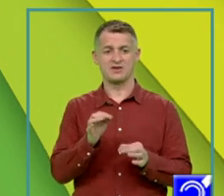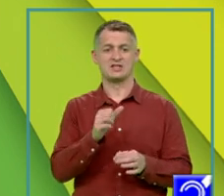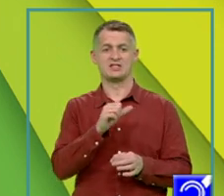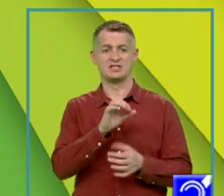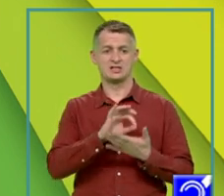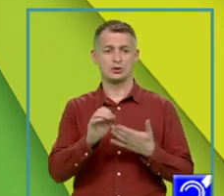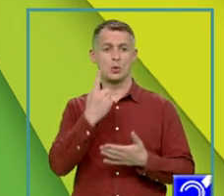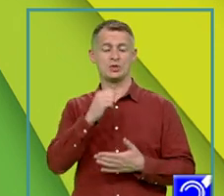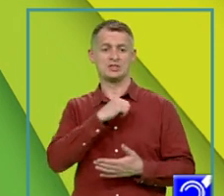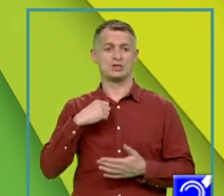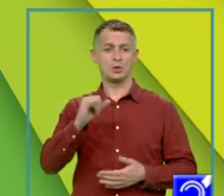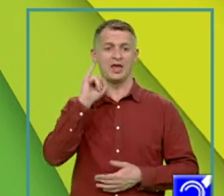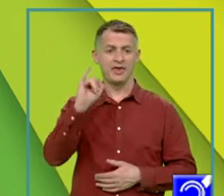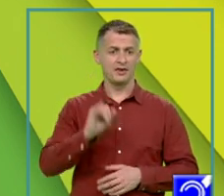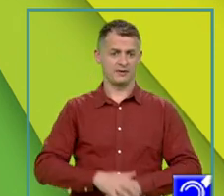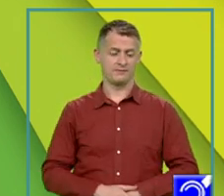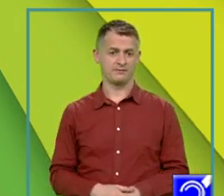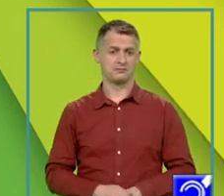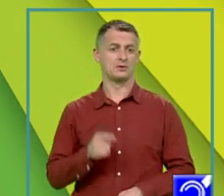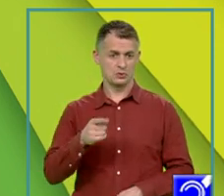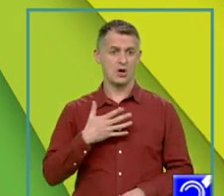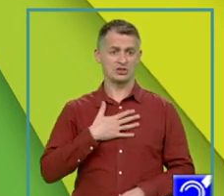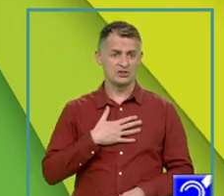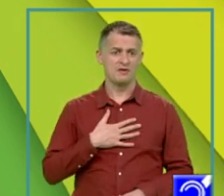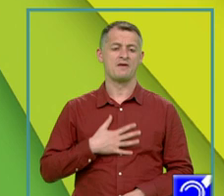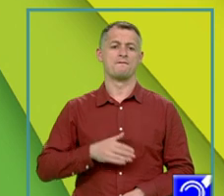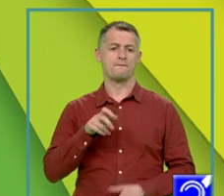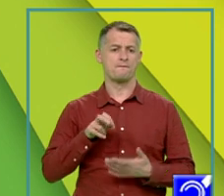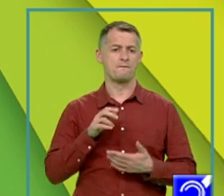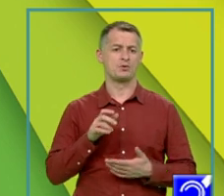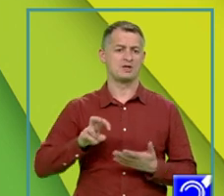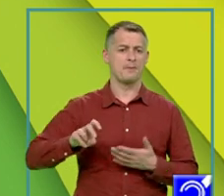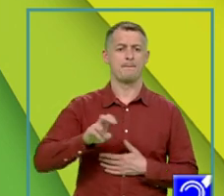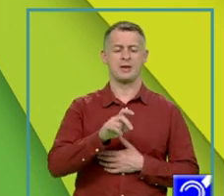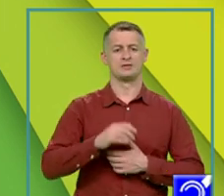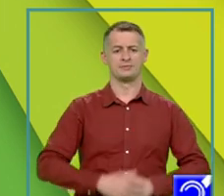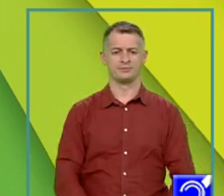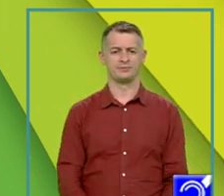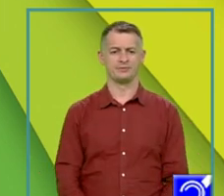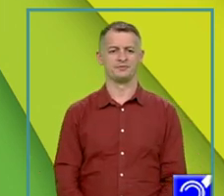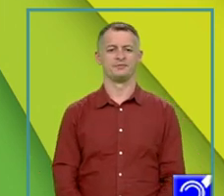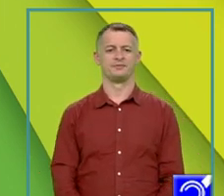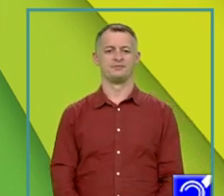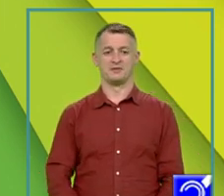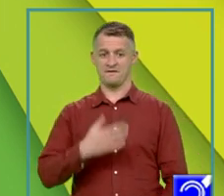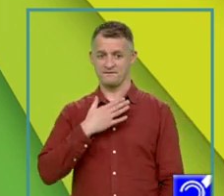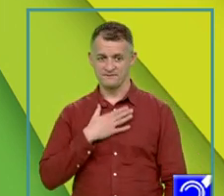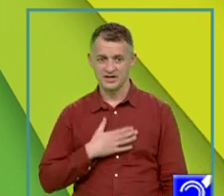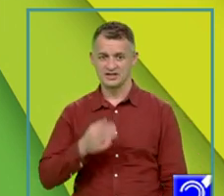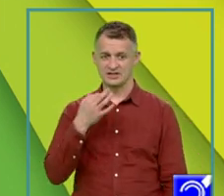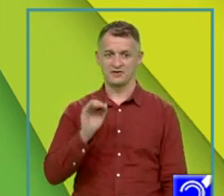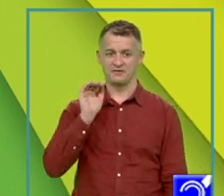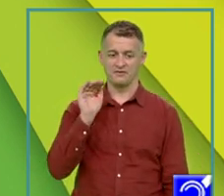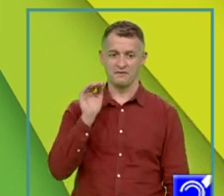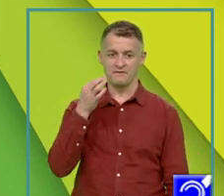singurii Aș fi vrut să fii mers mai departe vrei să fii atent